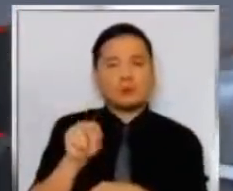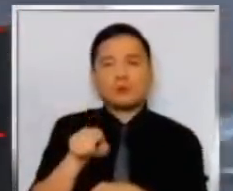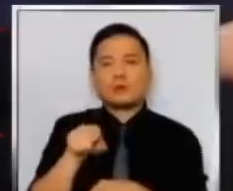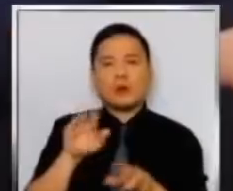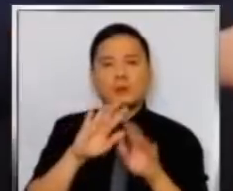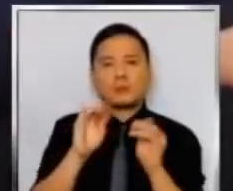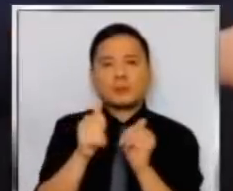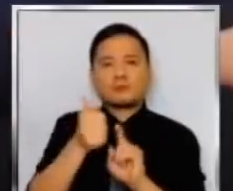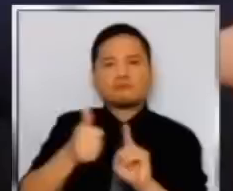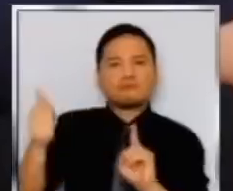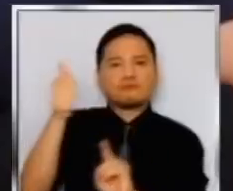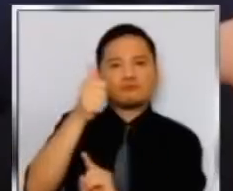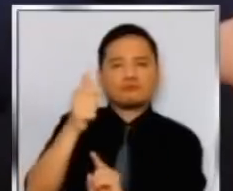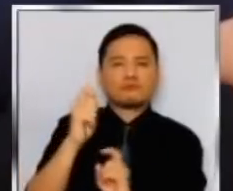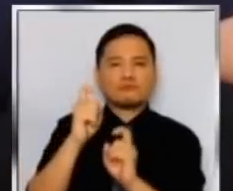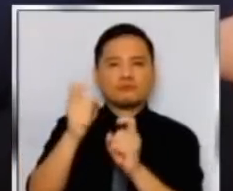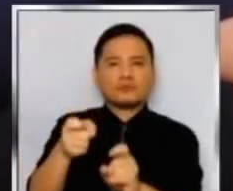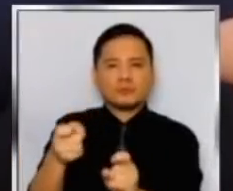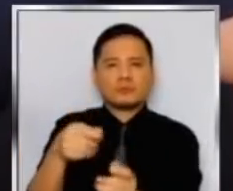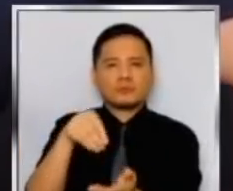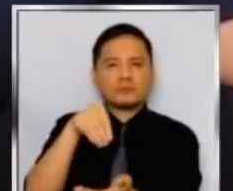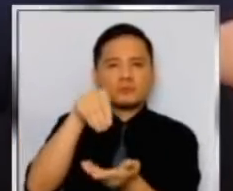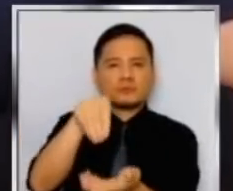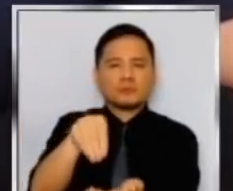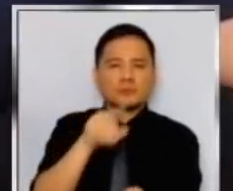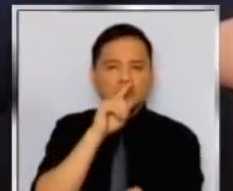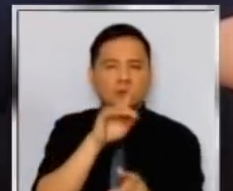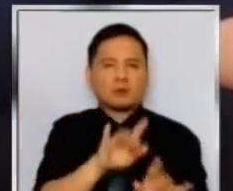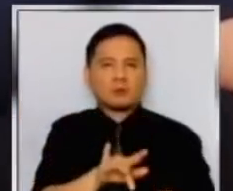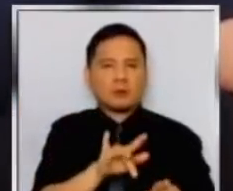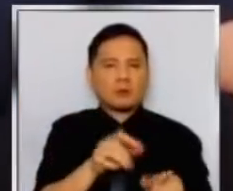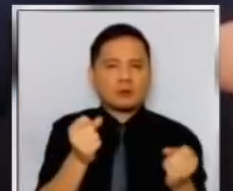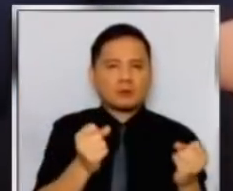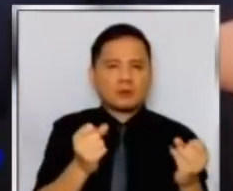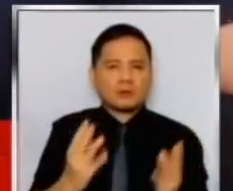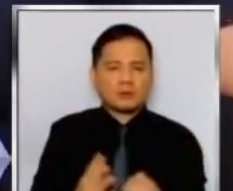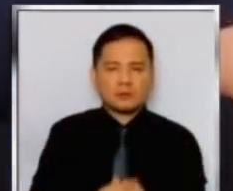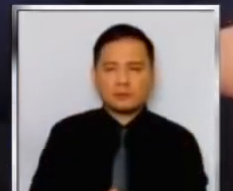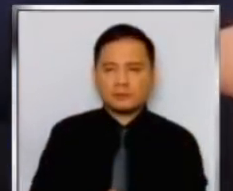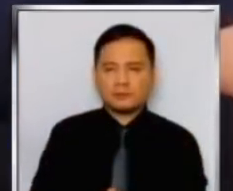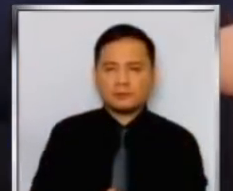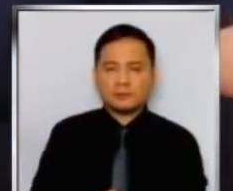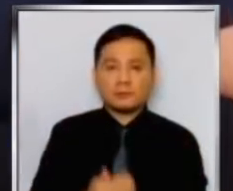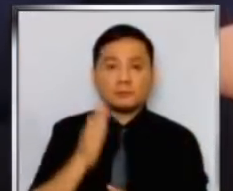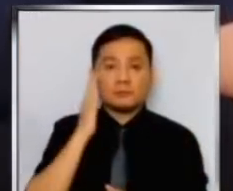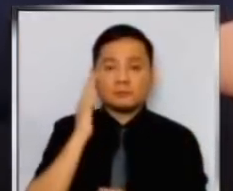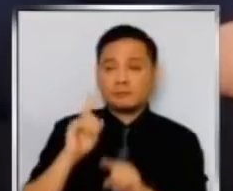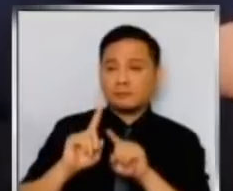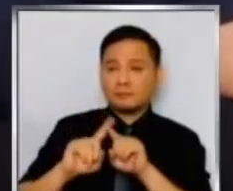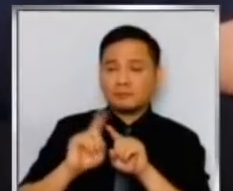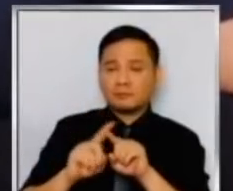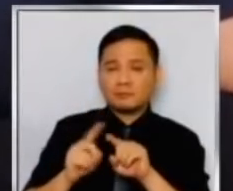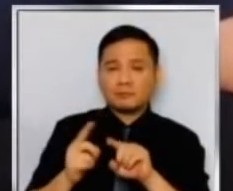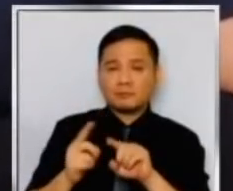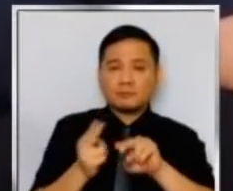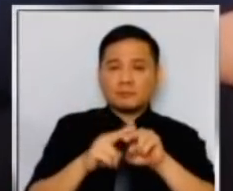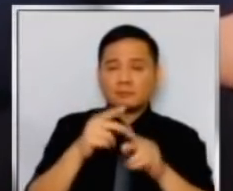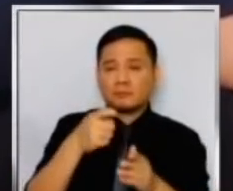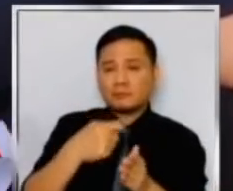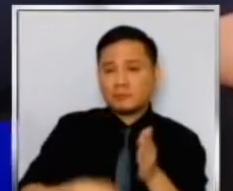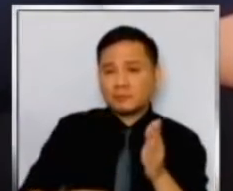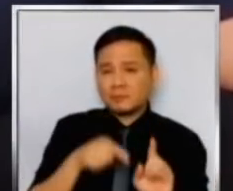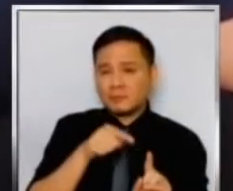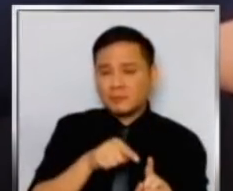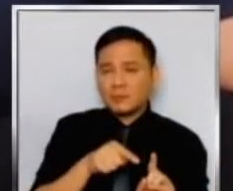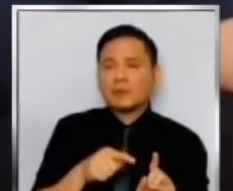driver. Sa gitna ng patuloy na pagtaas ng presyo ng produktong petrolyo, may mga gasolinahan ang nagbibigay ng mga promos at discounts sa